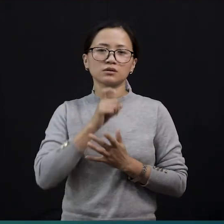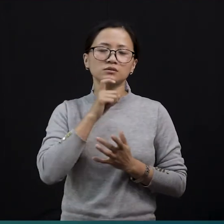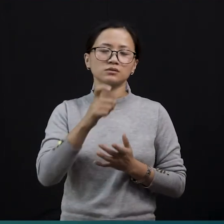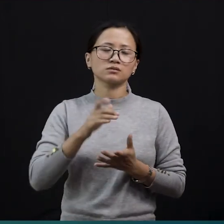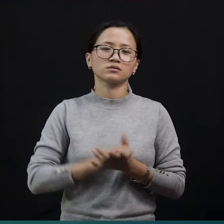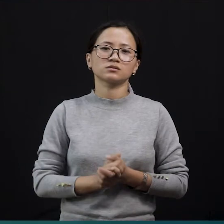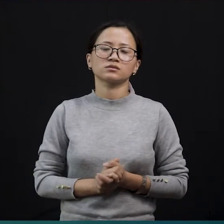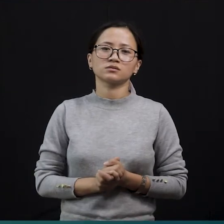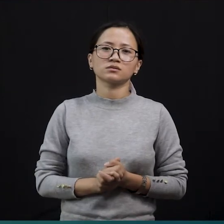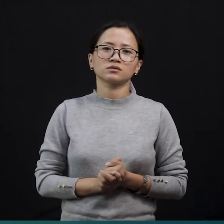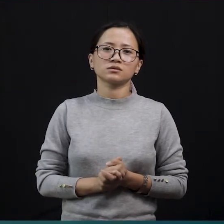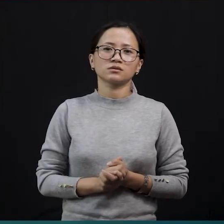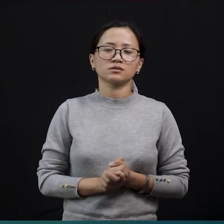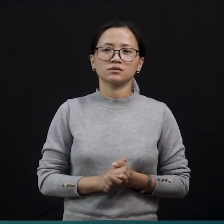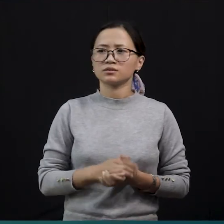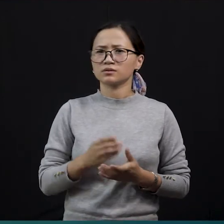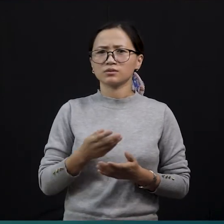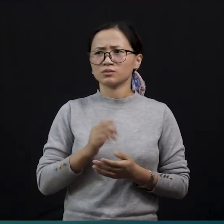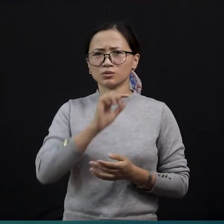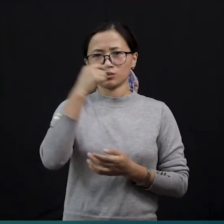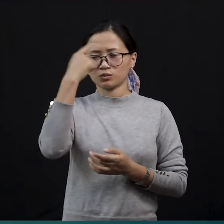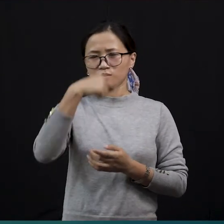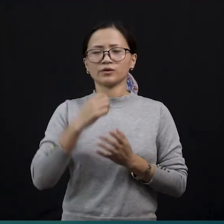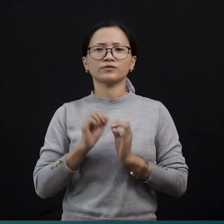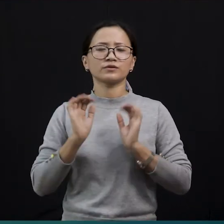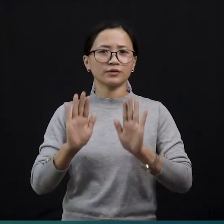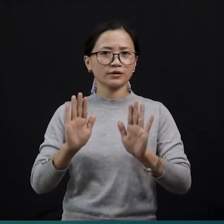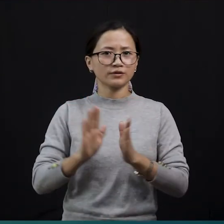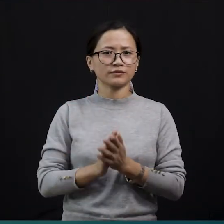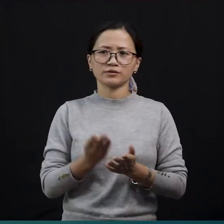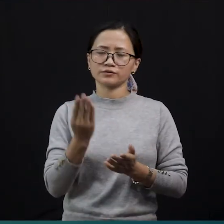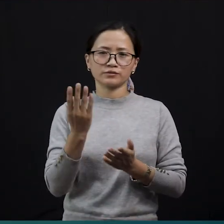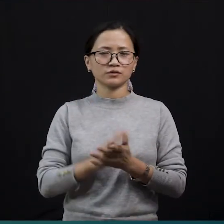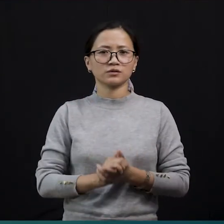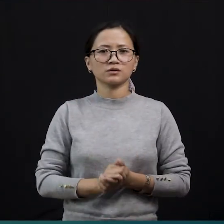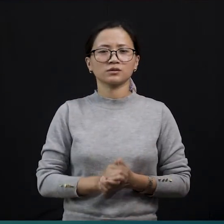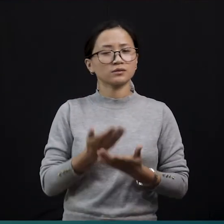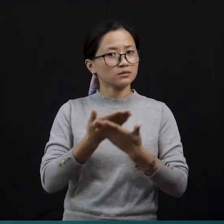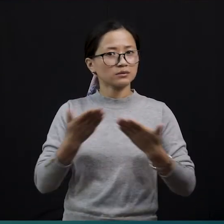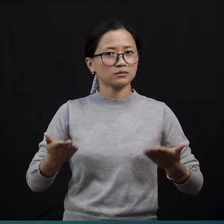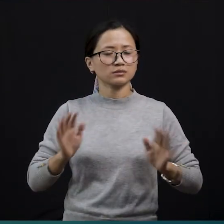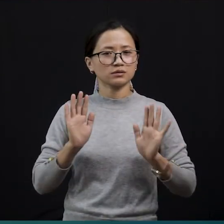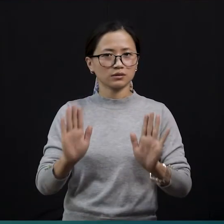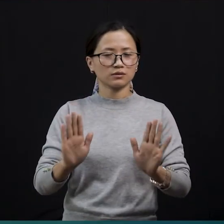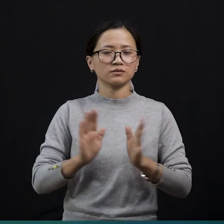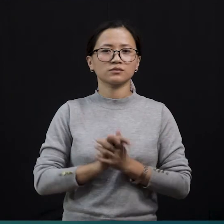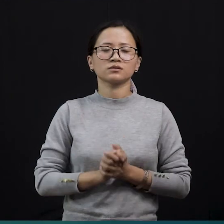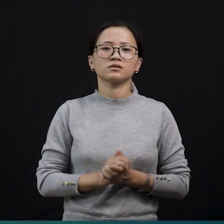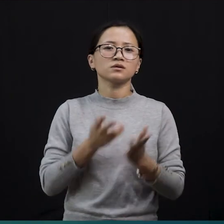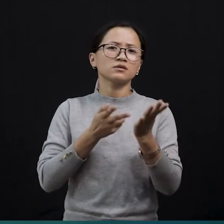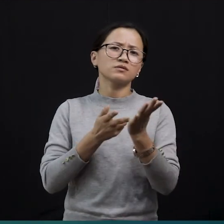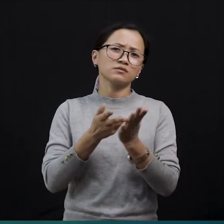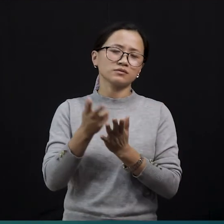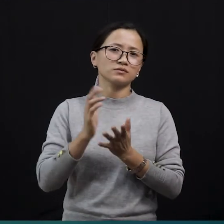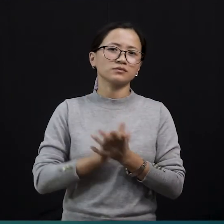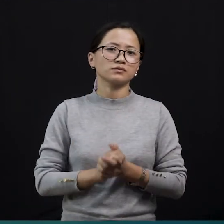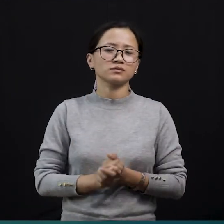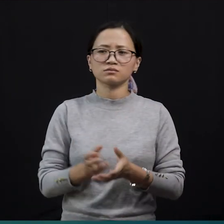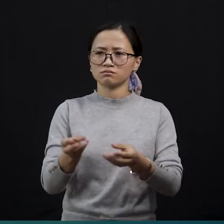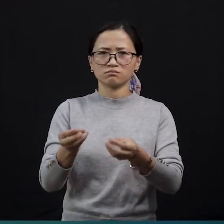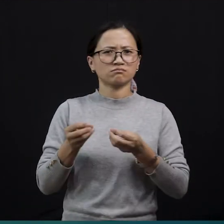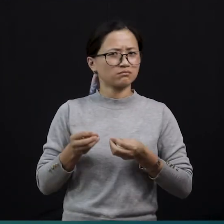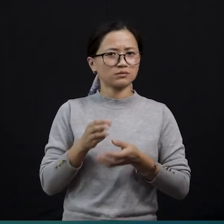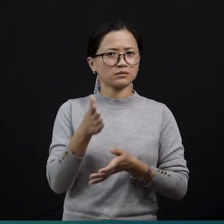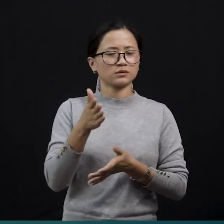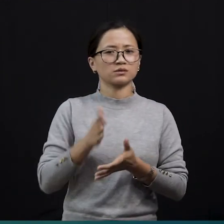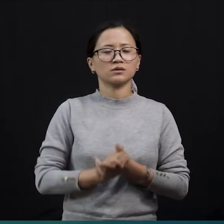कि जिनके जिनके पास लैपटॉप्स है, फ़ोन्स हैं या सारे फैसिलिटीज़ हैं और जो विलेज बच्चे लोग को नहीं मिल पाते